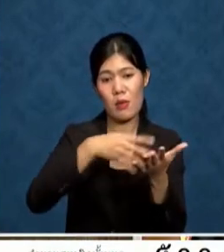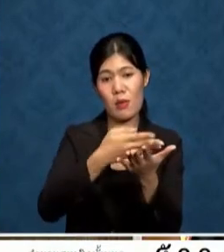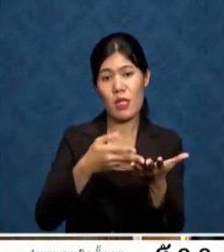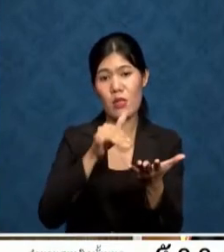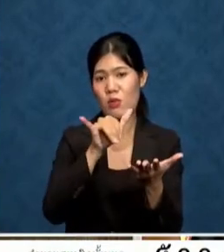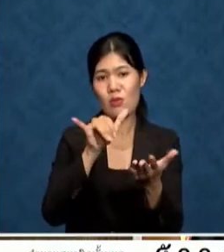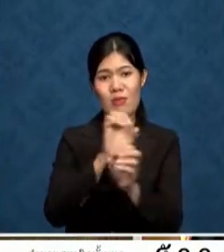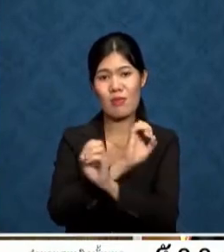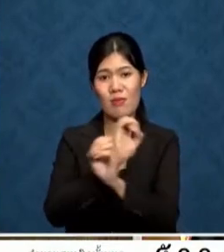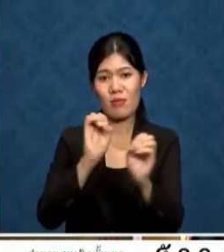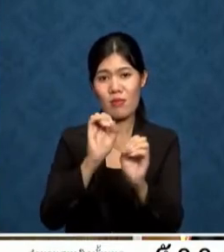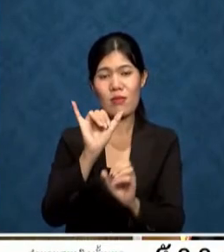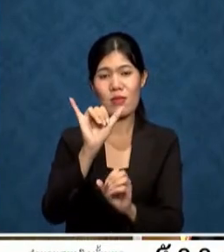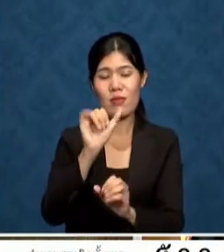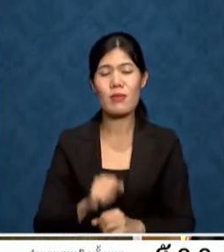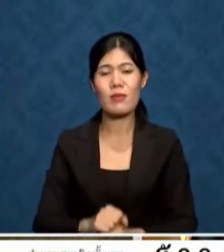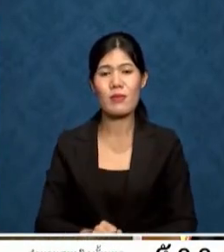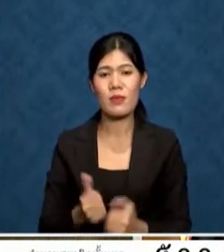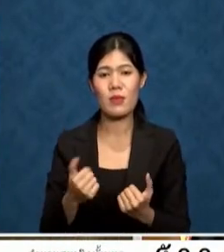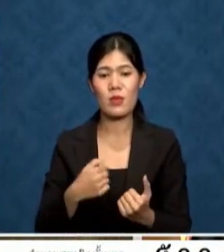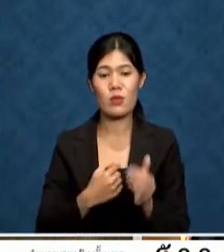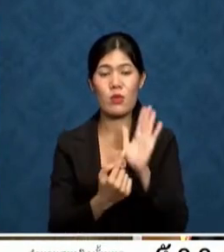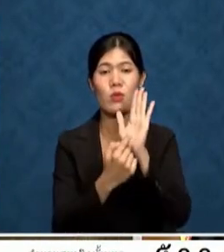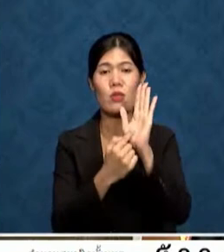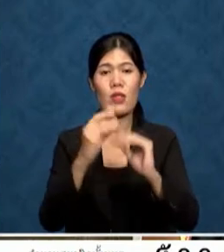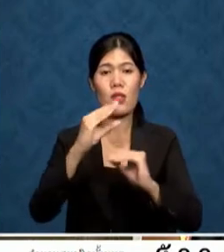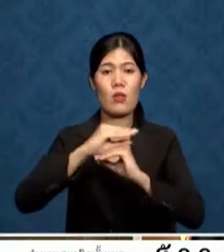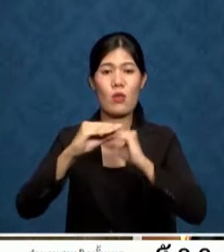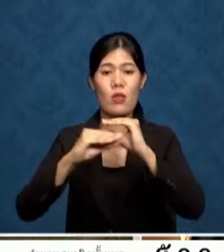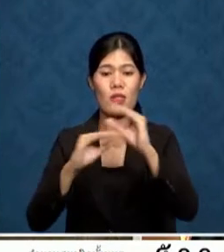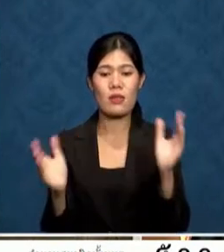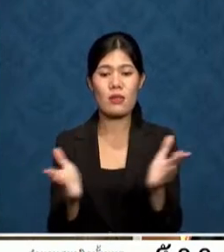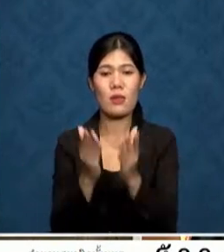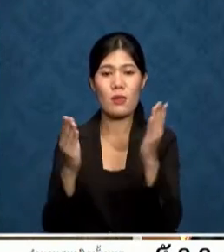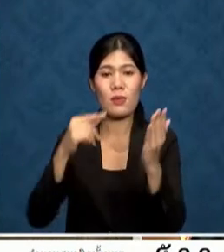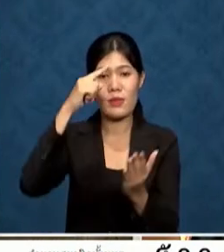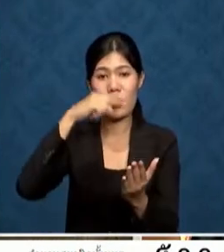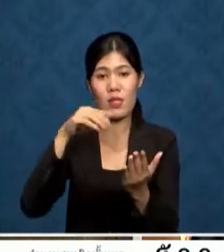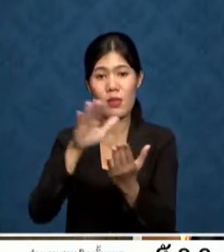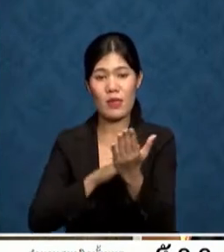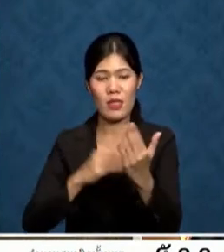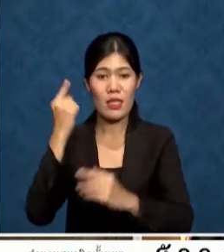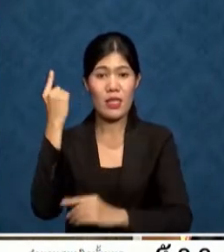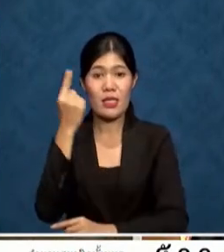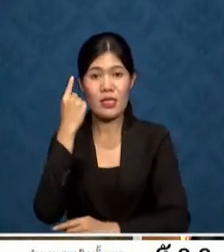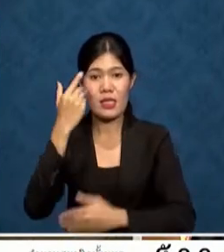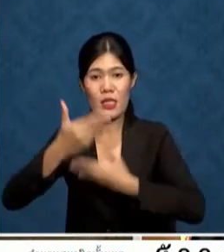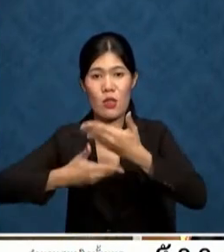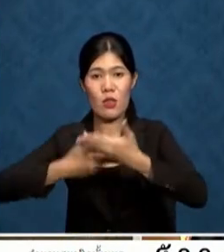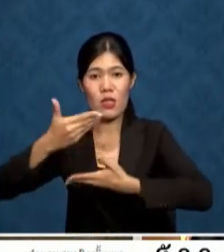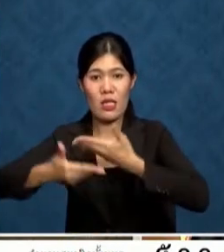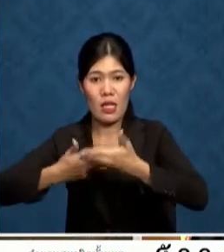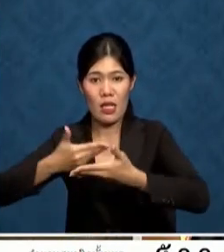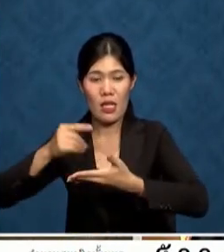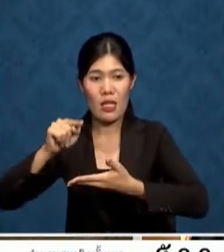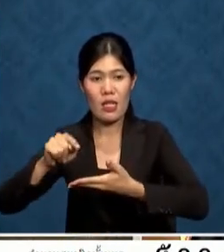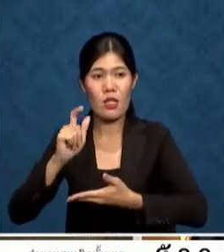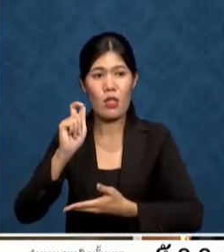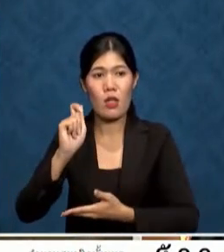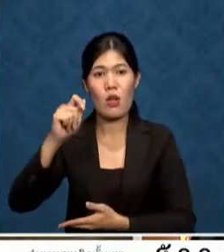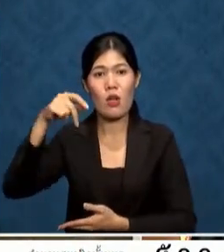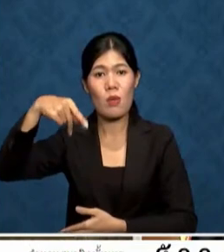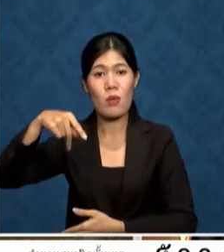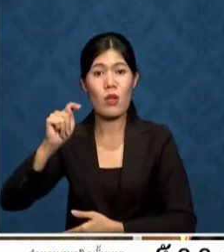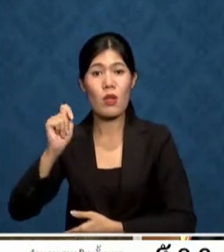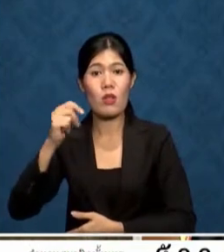ครับมันมีโครงการส่งเสริมอ่า Soft Powerเพื่อการท่องเที่ยวตลาดคุณภาพสูงของอพทองค์การพัฒนาพื้นที่พิเศษ